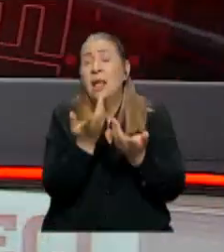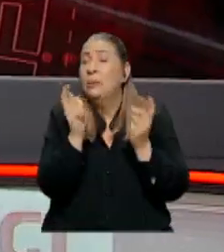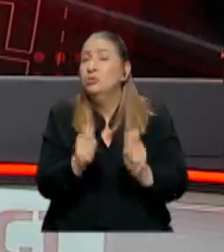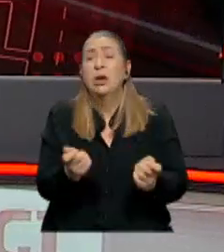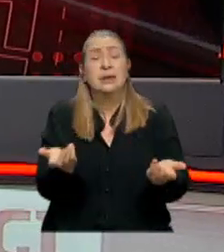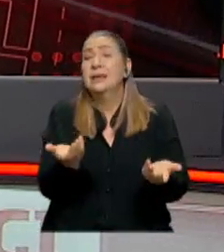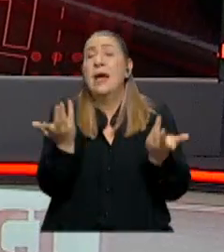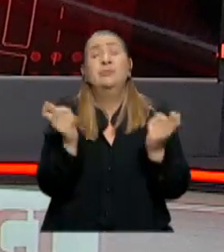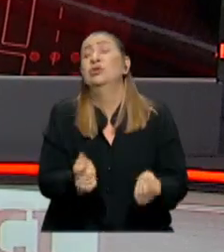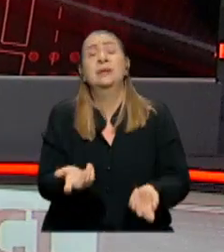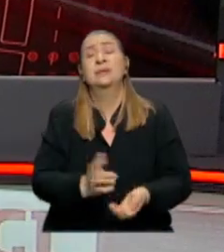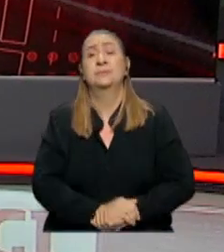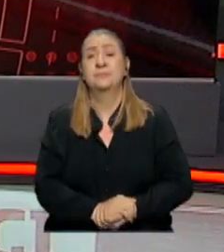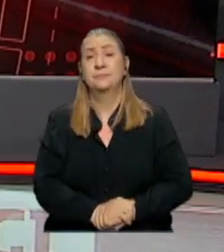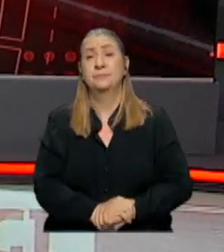yapacak? Ne yapacak?